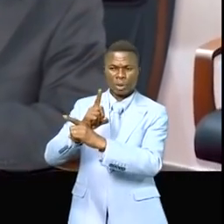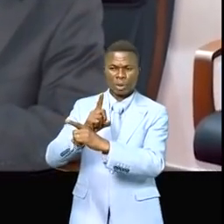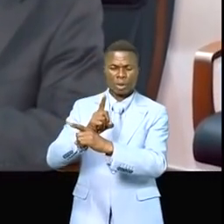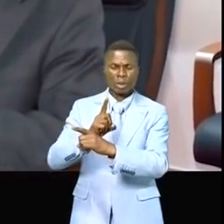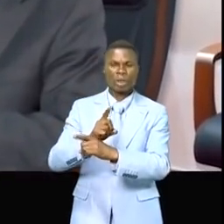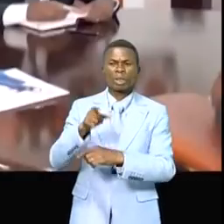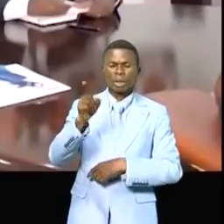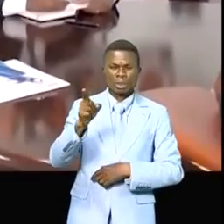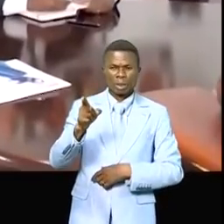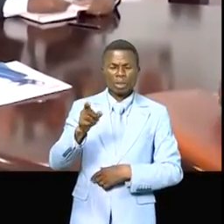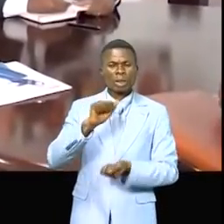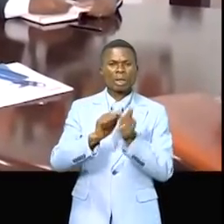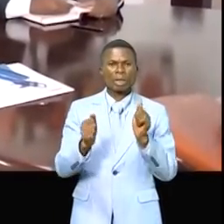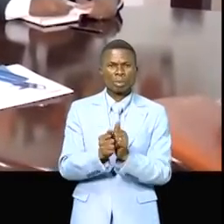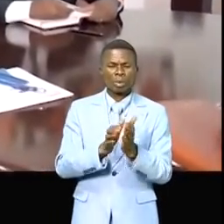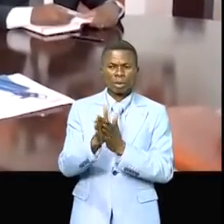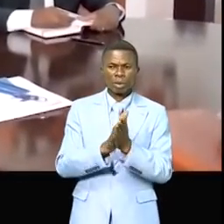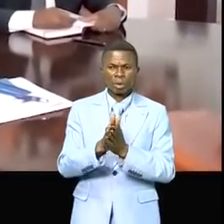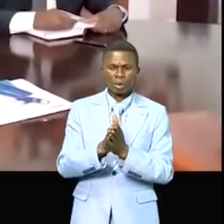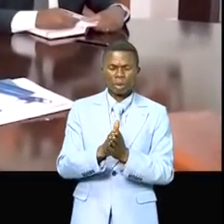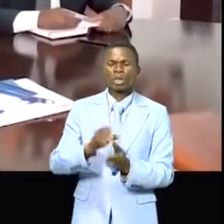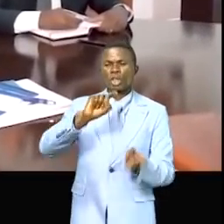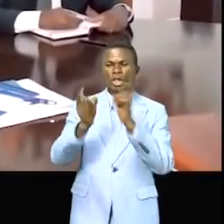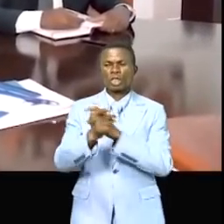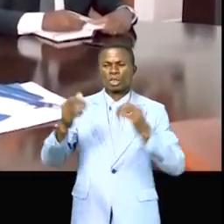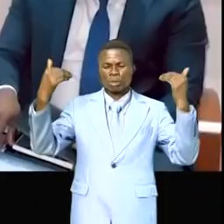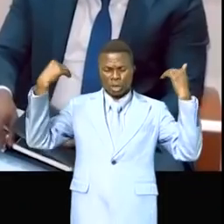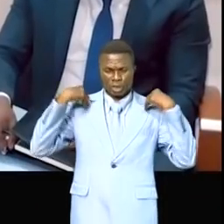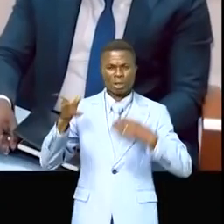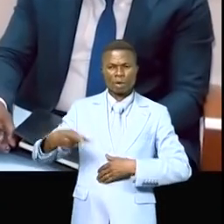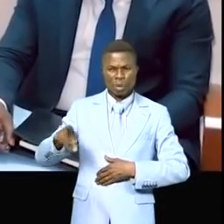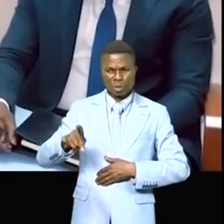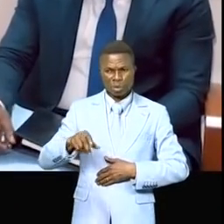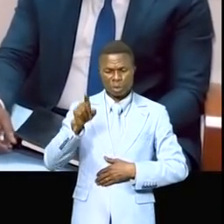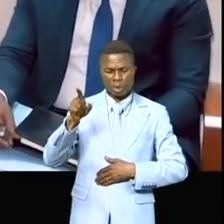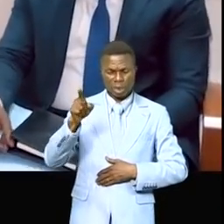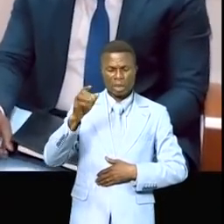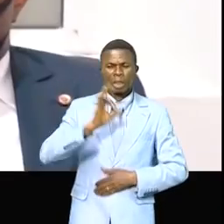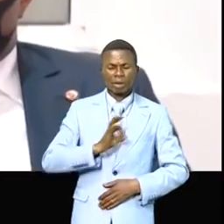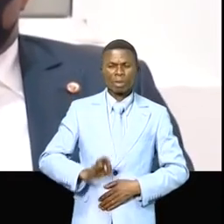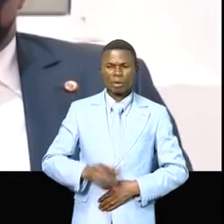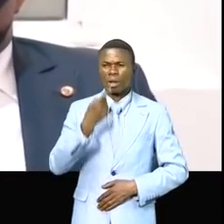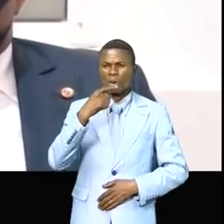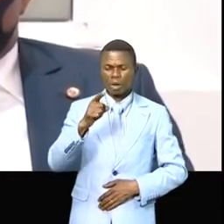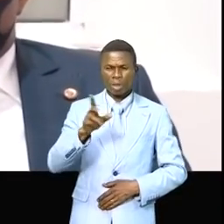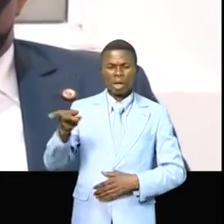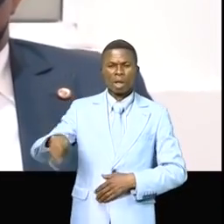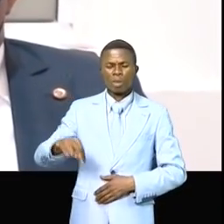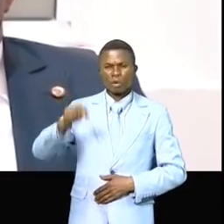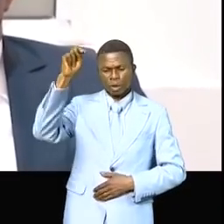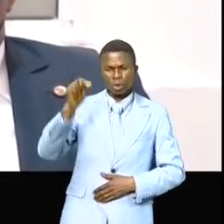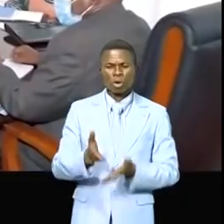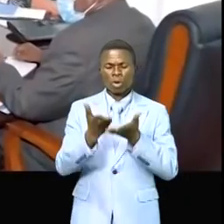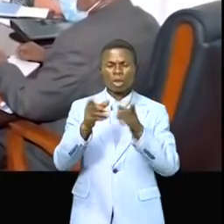Kabanda Gilbert la question liée à l'état de siège décrété par le chef de l'État Félix-Antoine Tshisekedi Tshilombo de les provinces du Nord Kivu